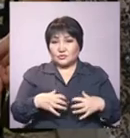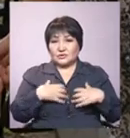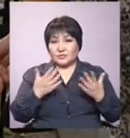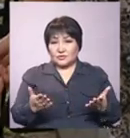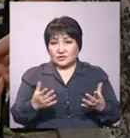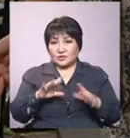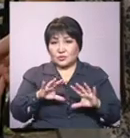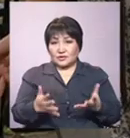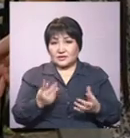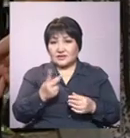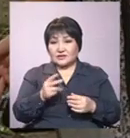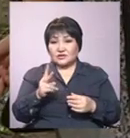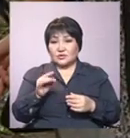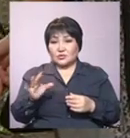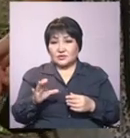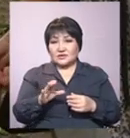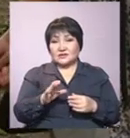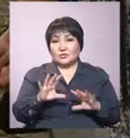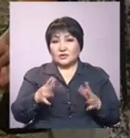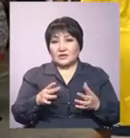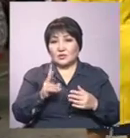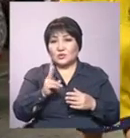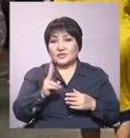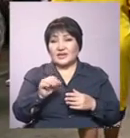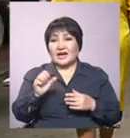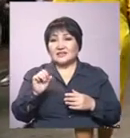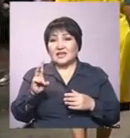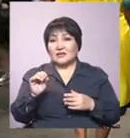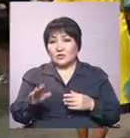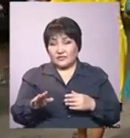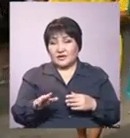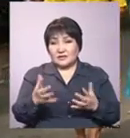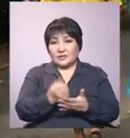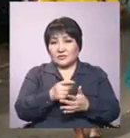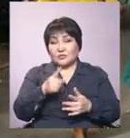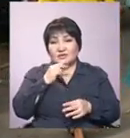екінші курс студенті Тойчебек Асамов танылған. Десе де ол әлі кінәсін мойындаған жоқ.